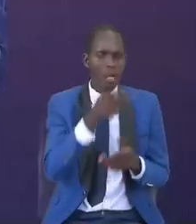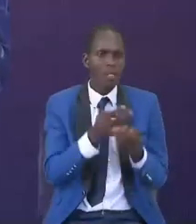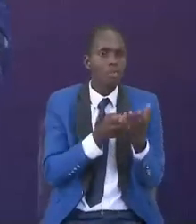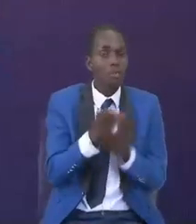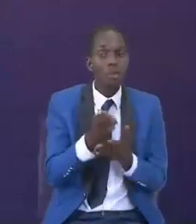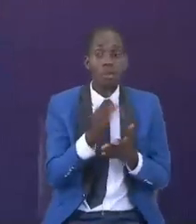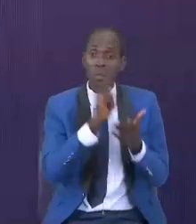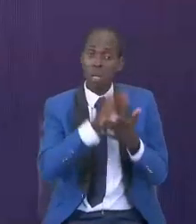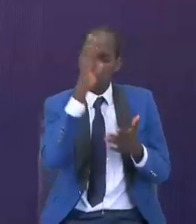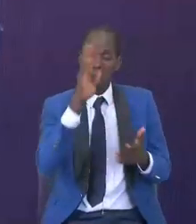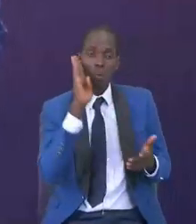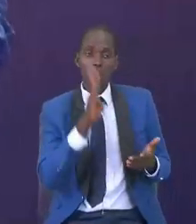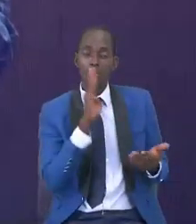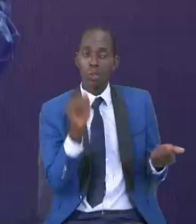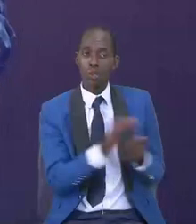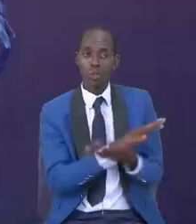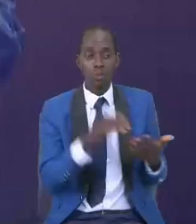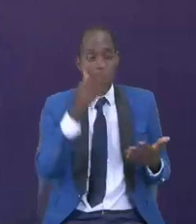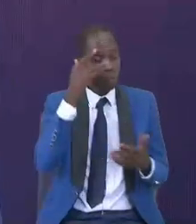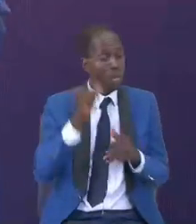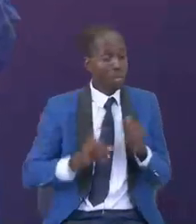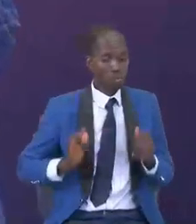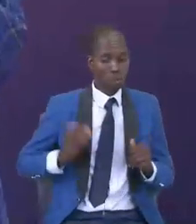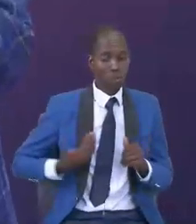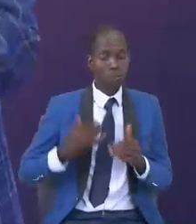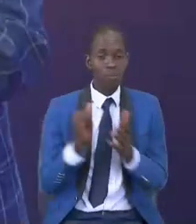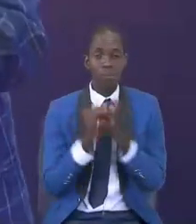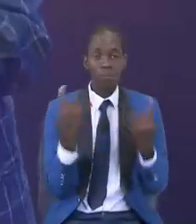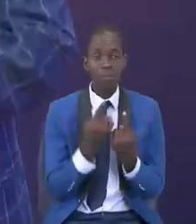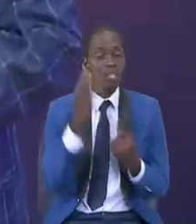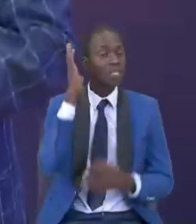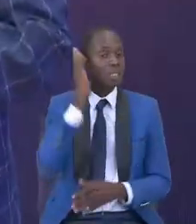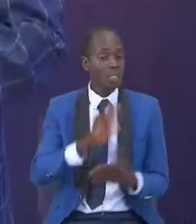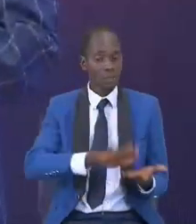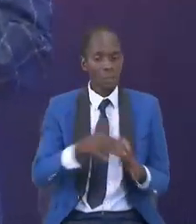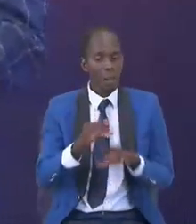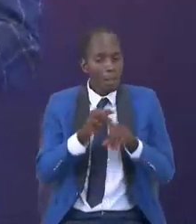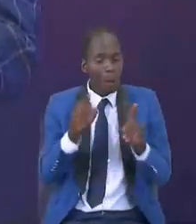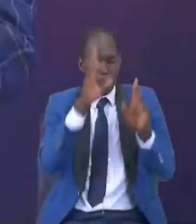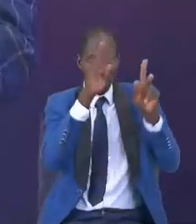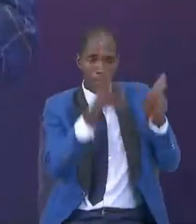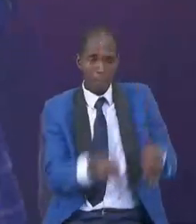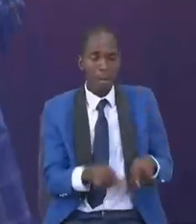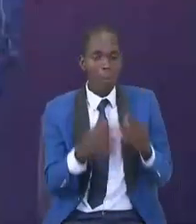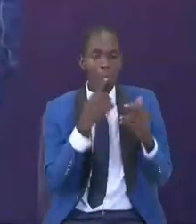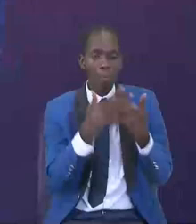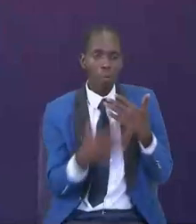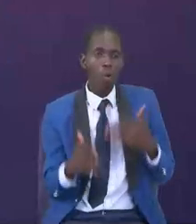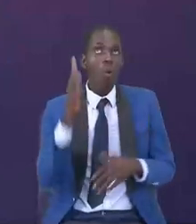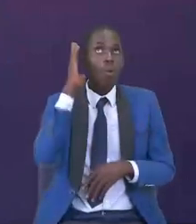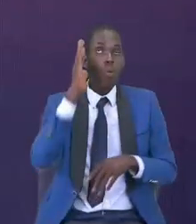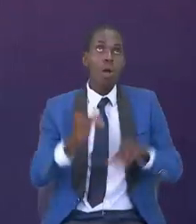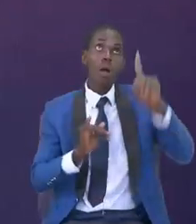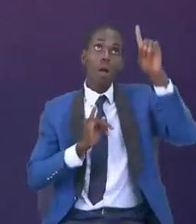vie, il dit va périr parce que l'âme qui pêche, c'est celle qui mourra. Mais je te redemanderai son